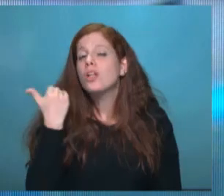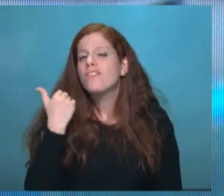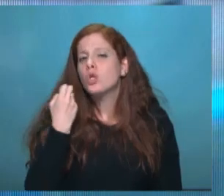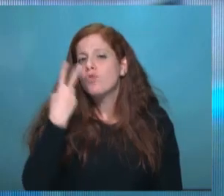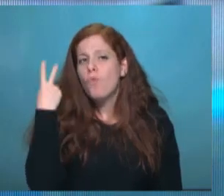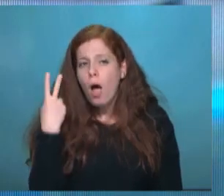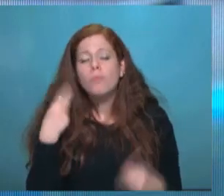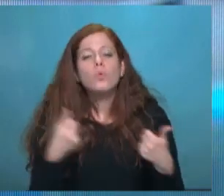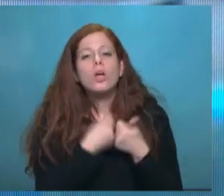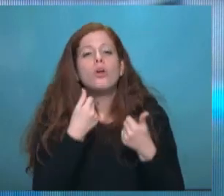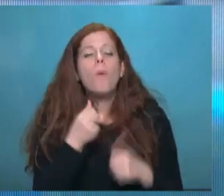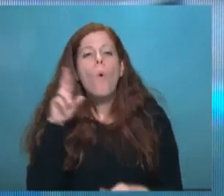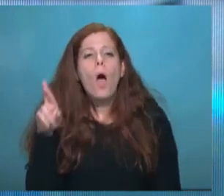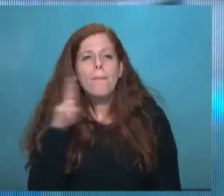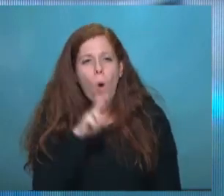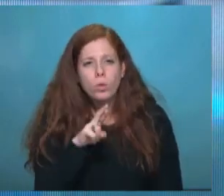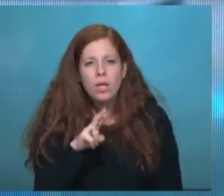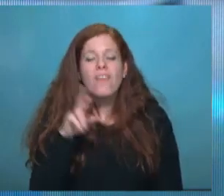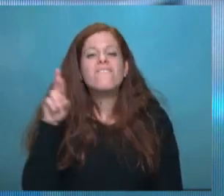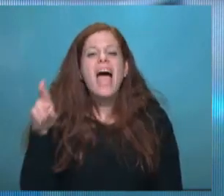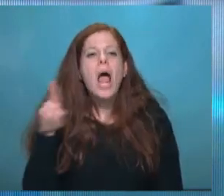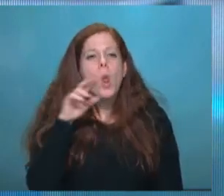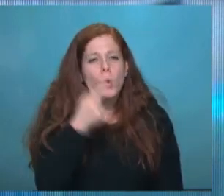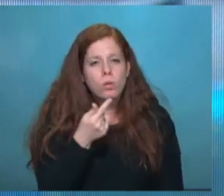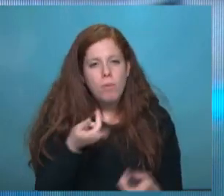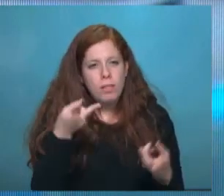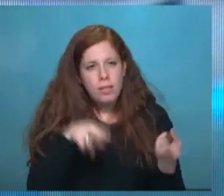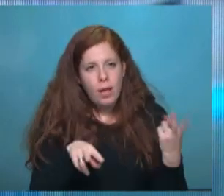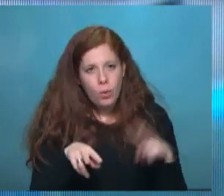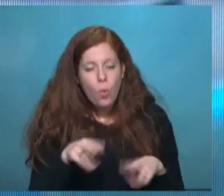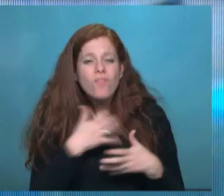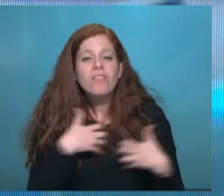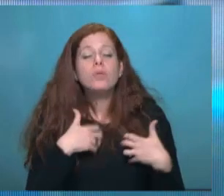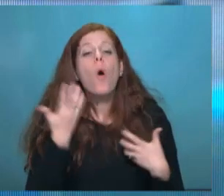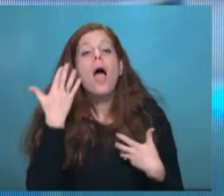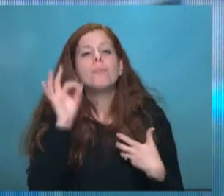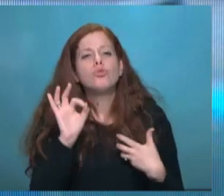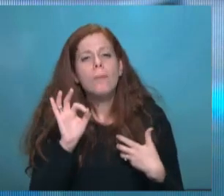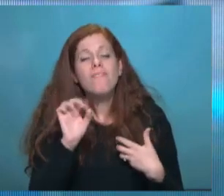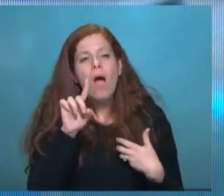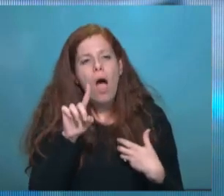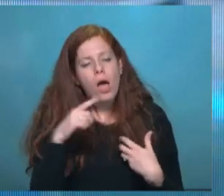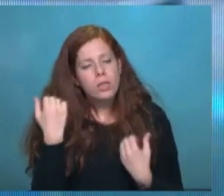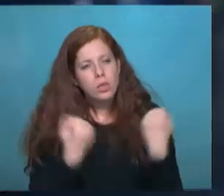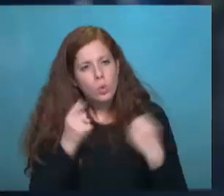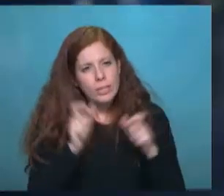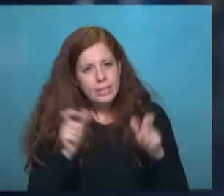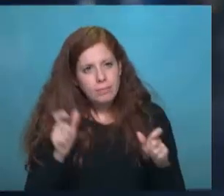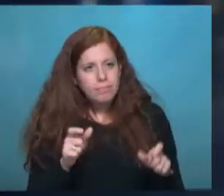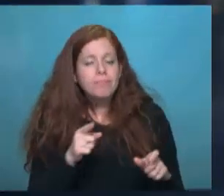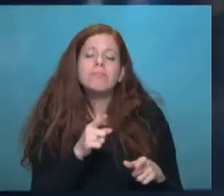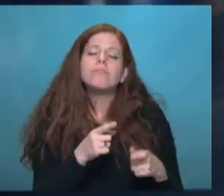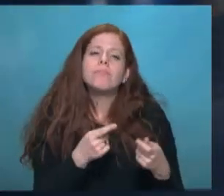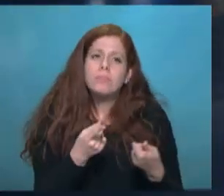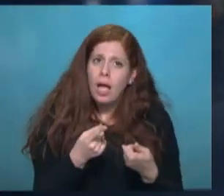שבה נהרגו רוחמה רוזן ורחל גוטמן ממודיעין עילית, ונפצעו 51 נוסעים. רועי אנוסקי, כתבנו לענייני משטרה,